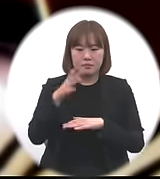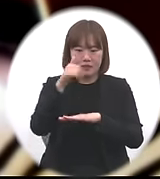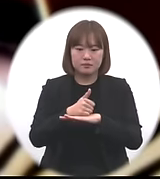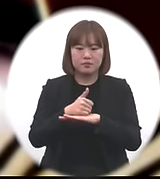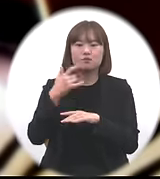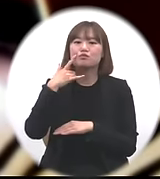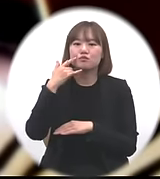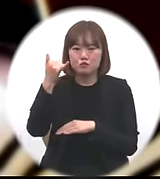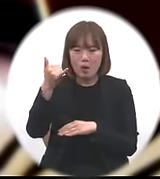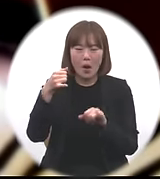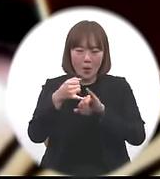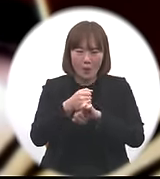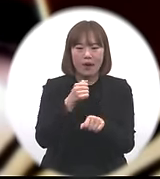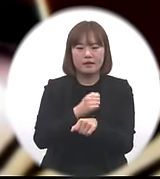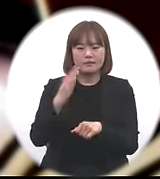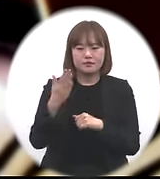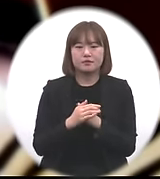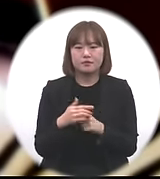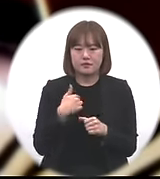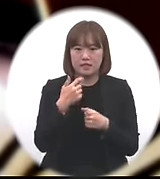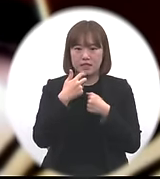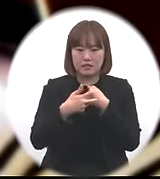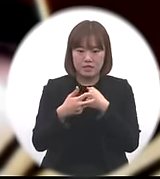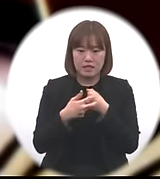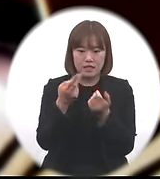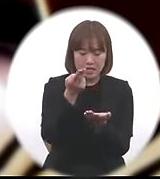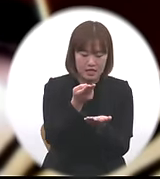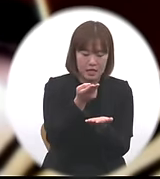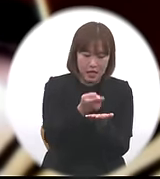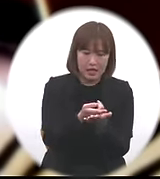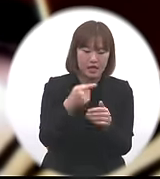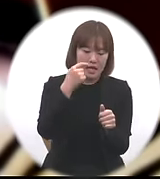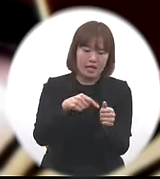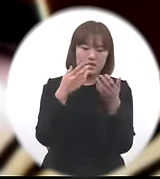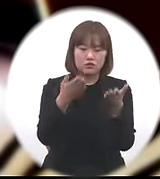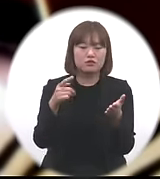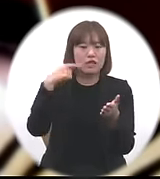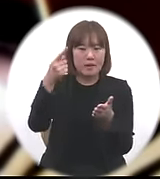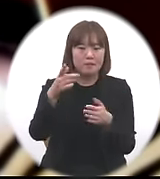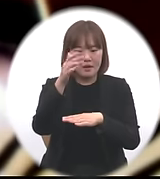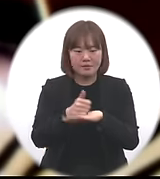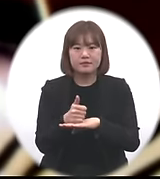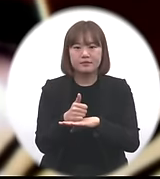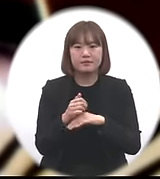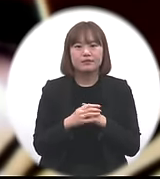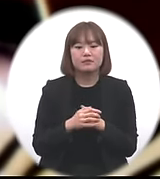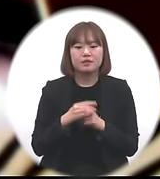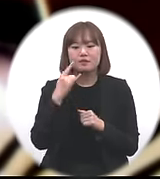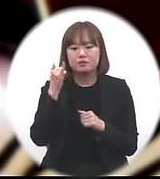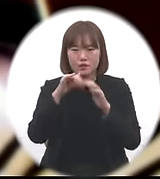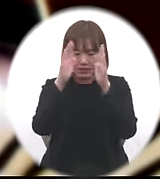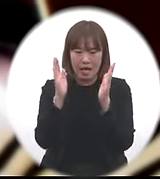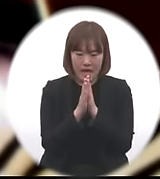반드시 마무리를 보호자가 해주셔야 됩니다. 저희 치과 같은 경우도 애들 앉혀놓고 저렇게 칫솔질 가르치고 그 다음번에는 마무리는 대기실에